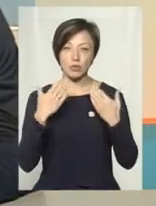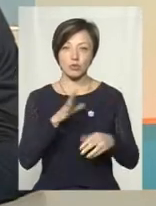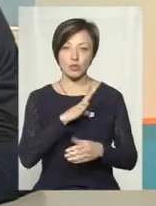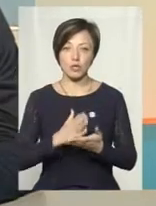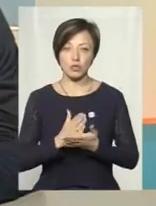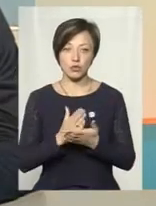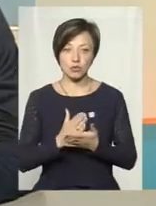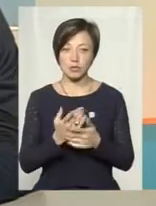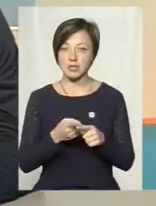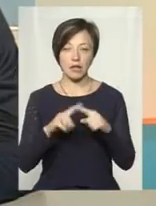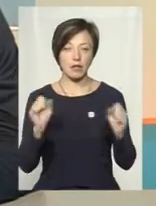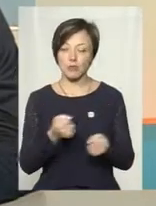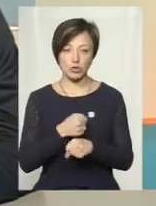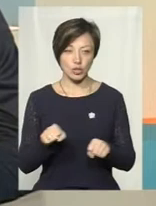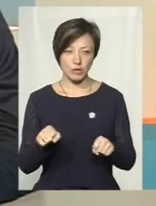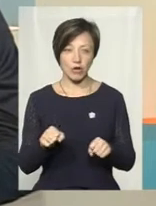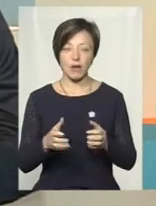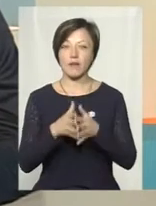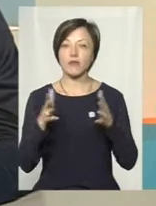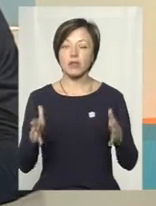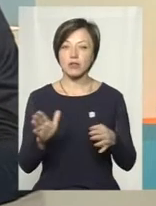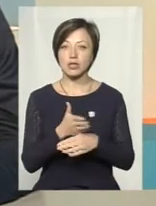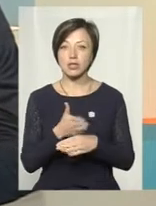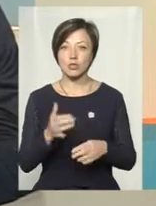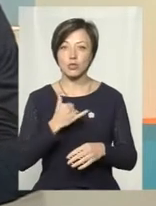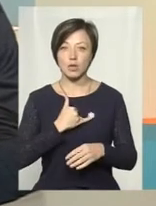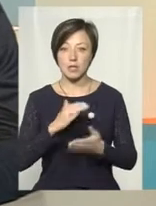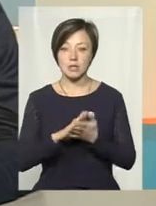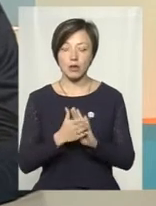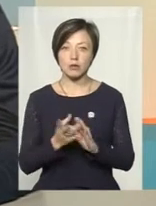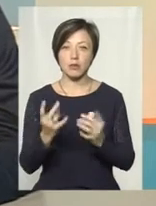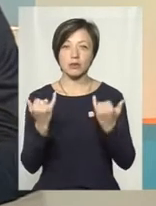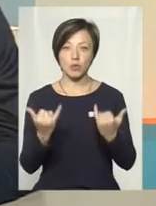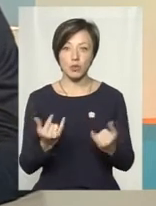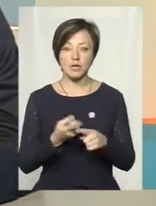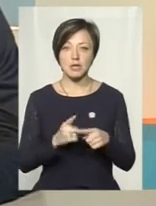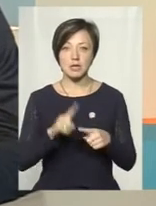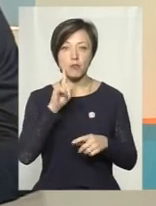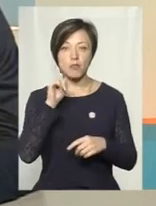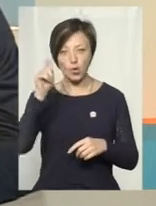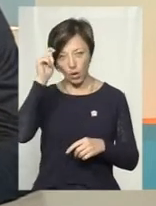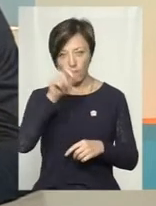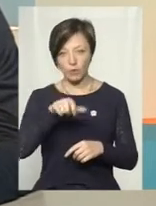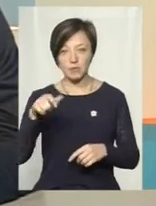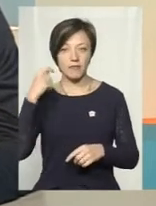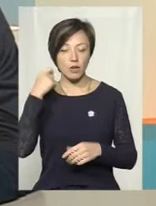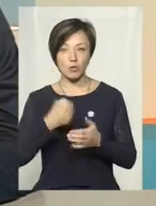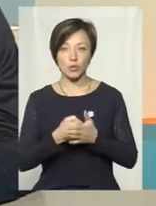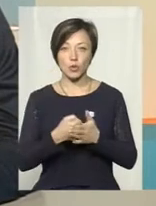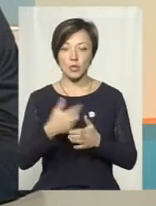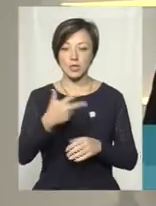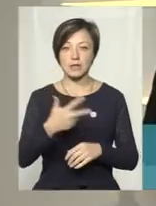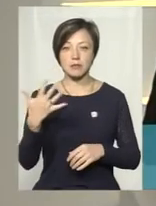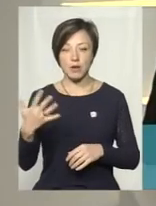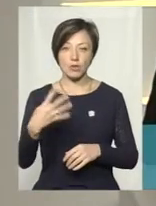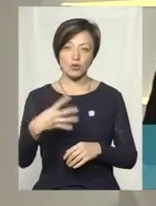на службі, ну, це майже неможливо. Велика частина в нас станом на сьогодні – це молоді хлопці віком там, до